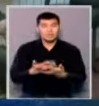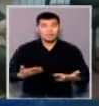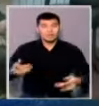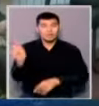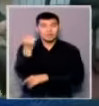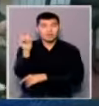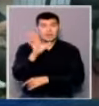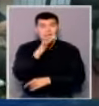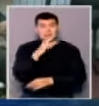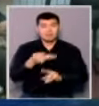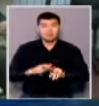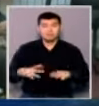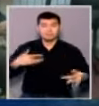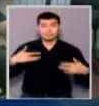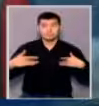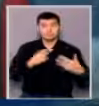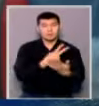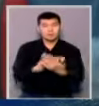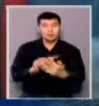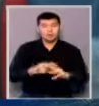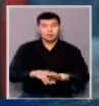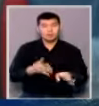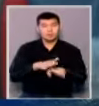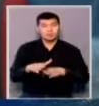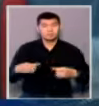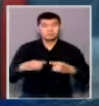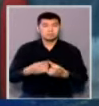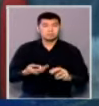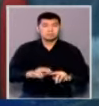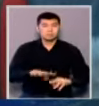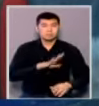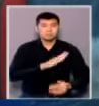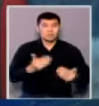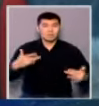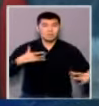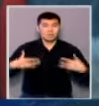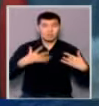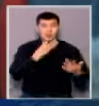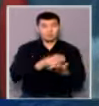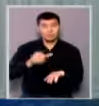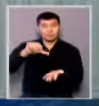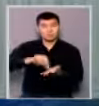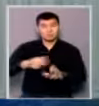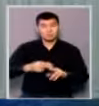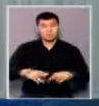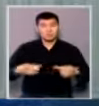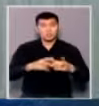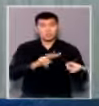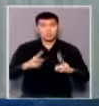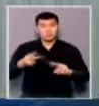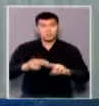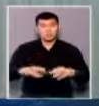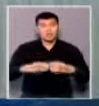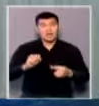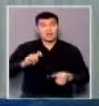собравшимся показали театрализованные постановки, выполненные в необычном образе. Концерт своим выступлением украсили танцоры школы